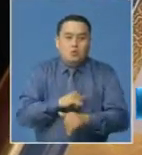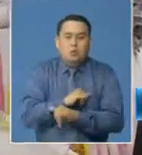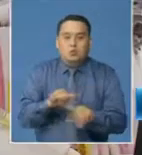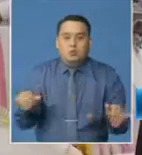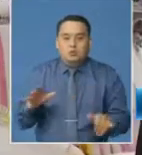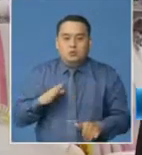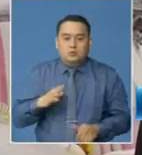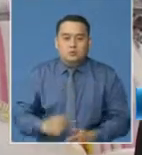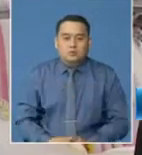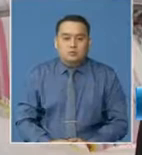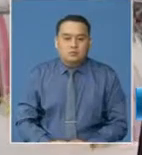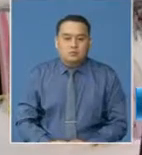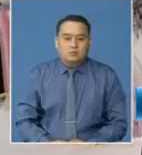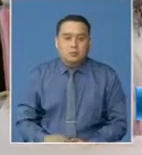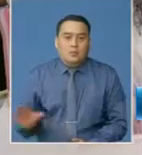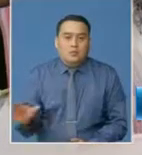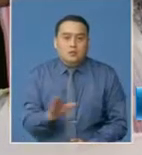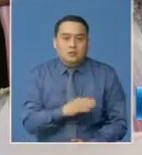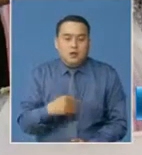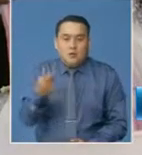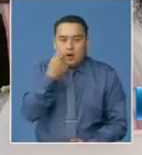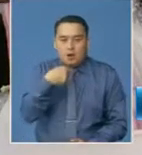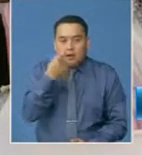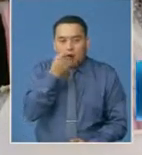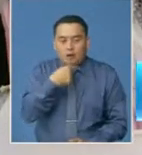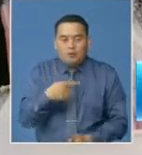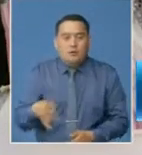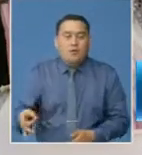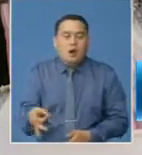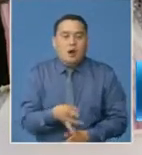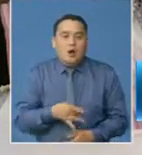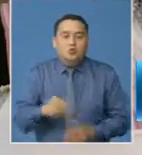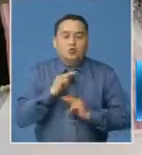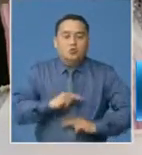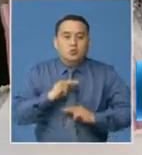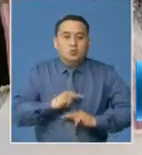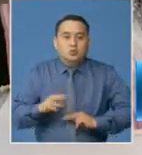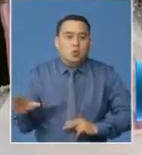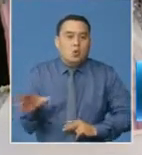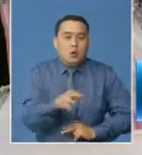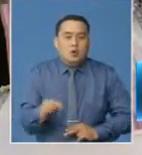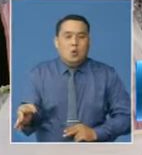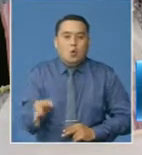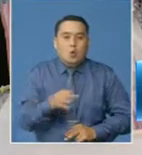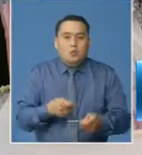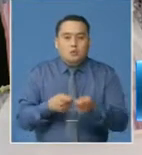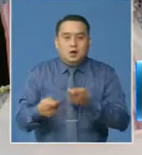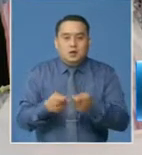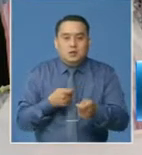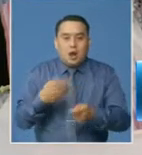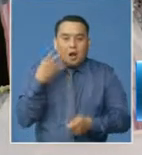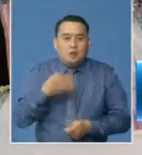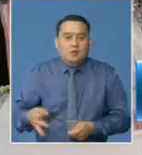болатын. Жалпы Жаркент крахмал сырне зауытының жұмыскерлерінің атынан облыс басшылығына